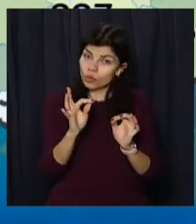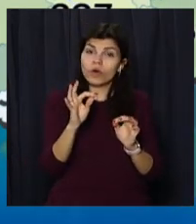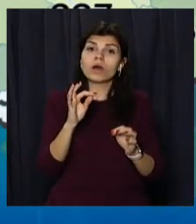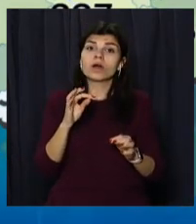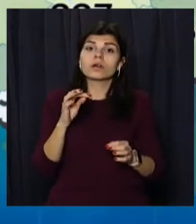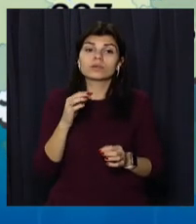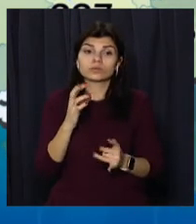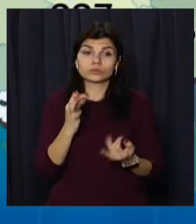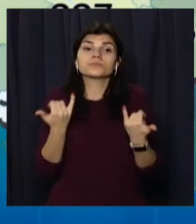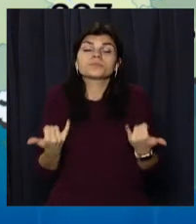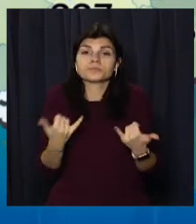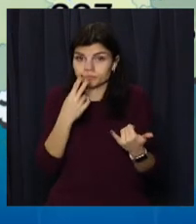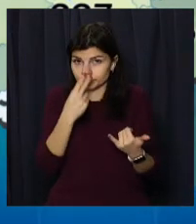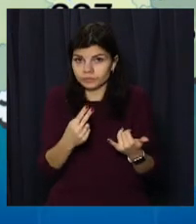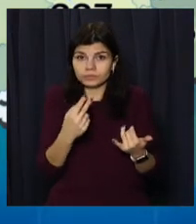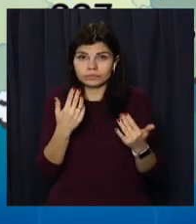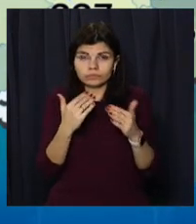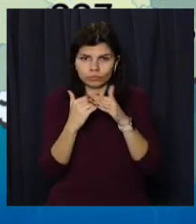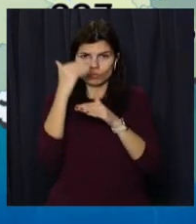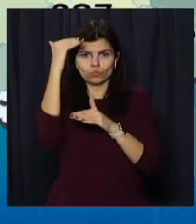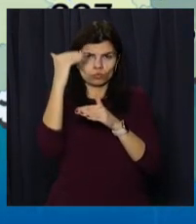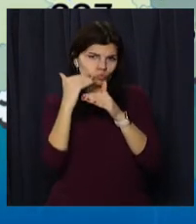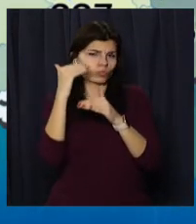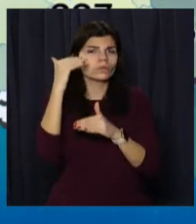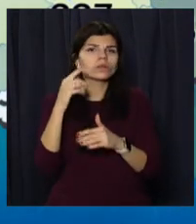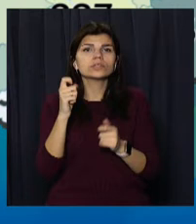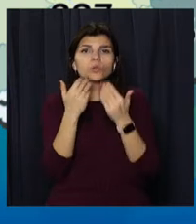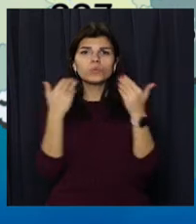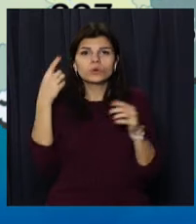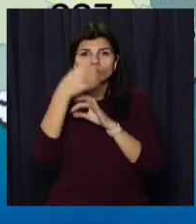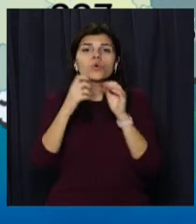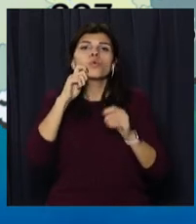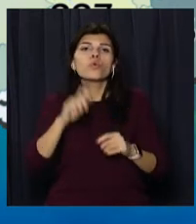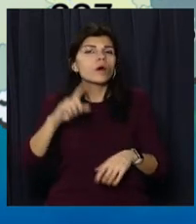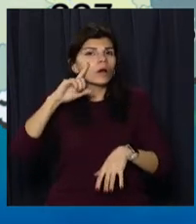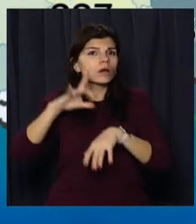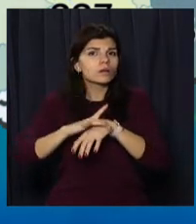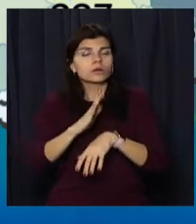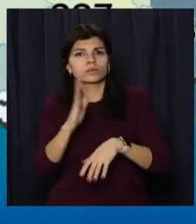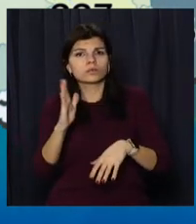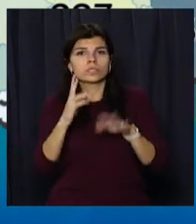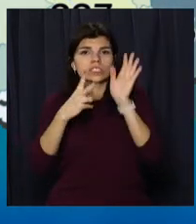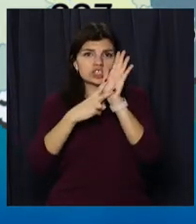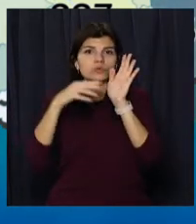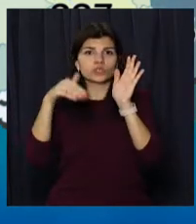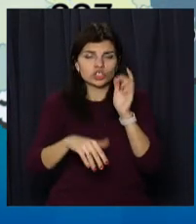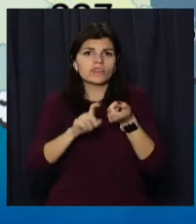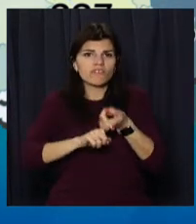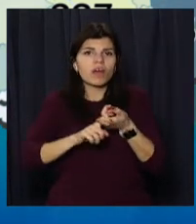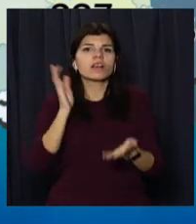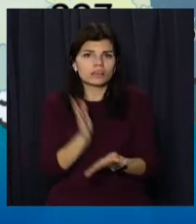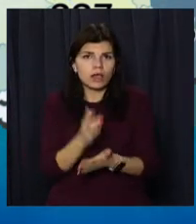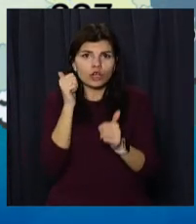наявні цифри поширення недуги вже їх перевищили. За останню добу в Україні виявили більш як 7 тисяч